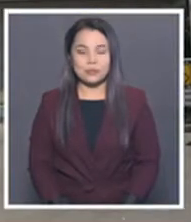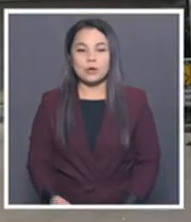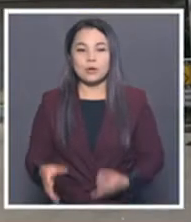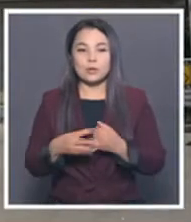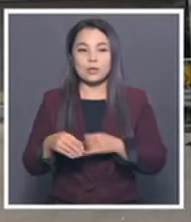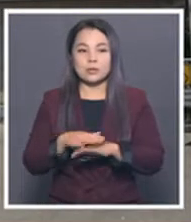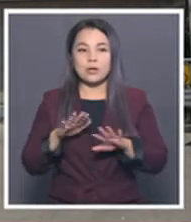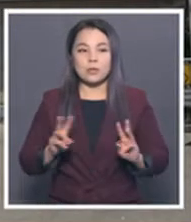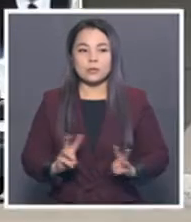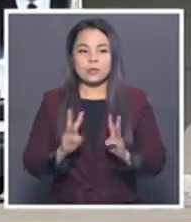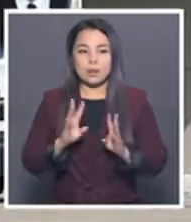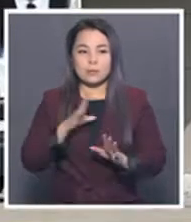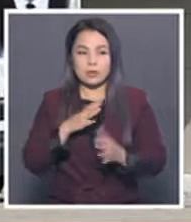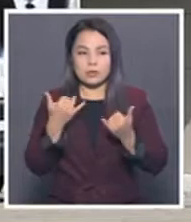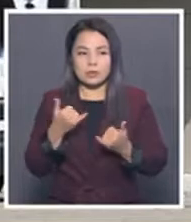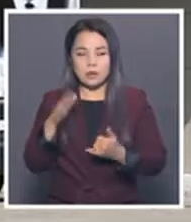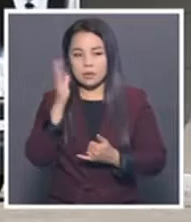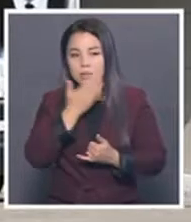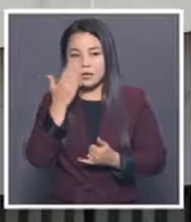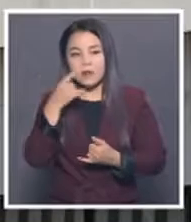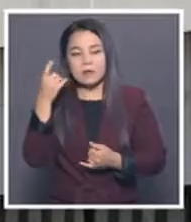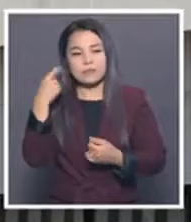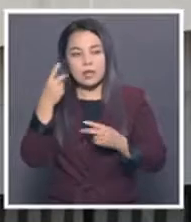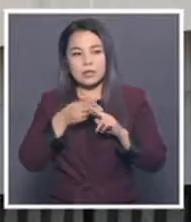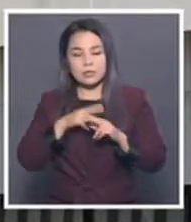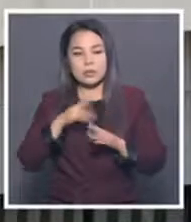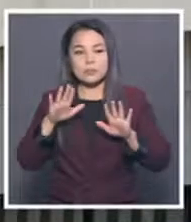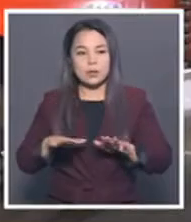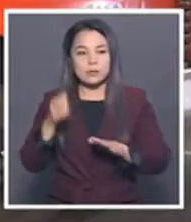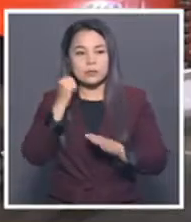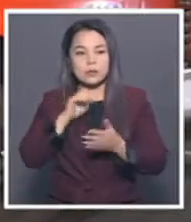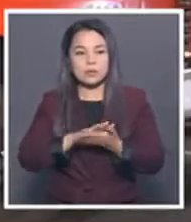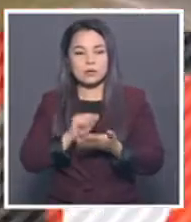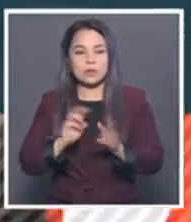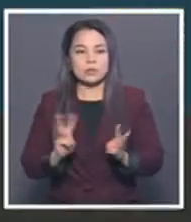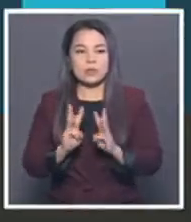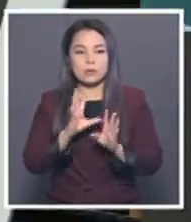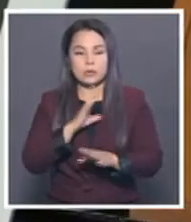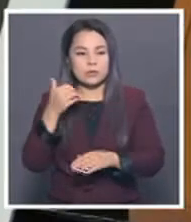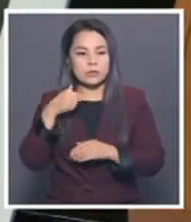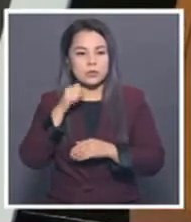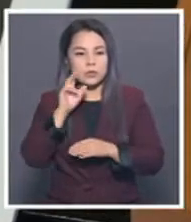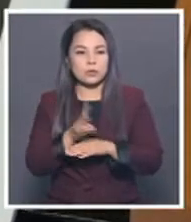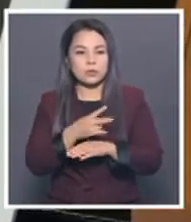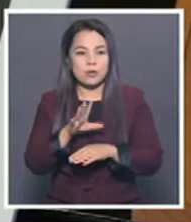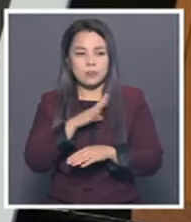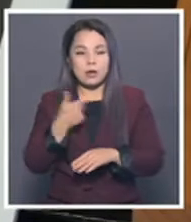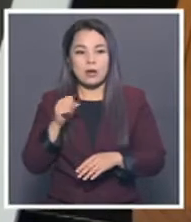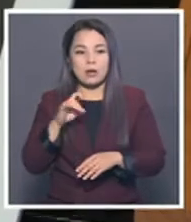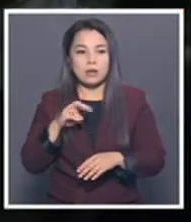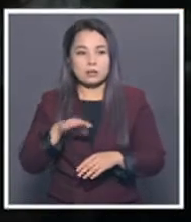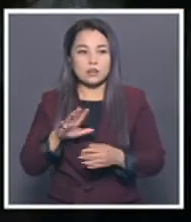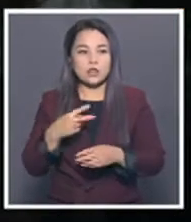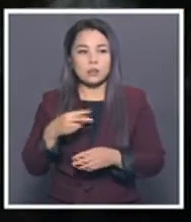Өнердің ордасынан өрт шықты. Кеше түнде Қазақ фильм киностудиясының мұрағаты күлге айналды. Гарант 24 қаржы